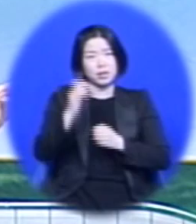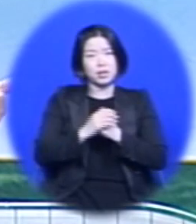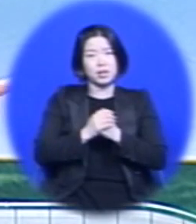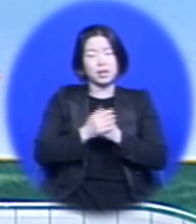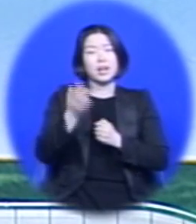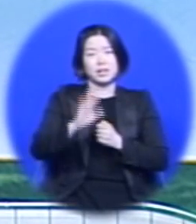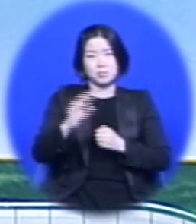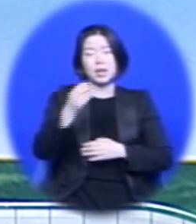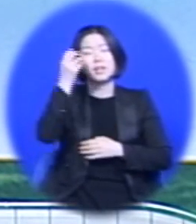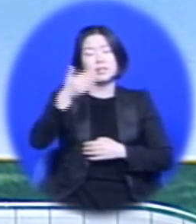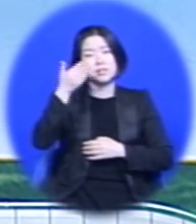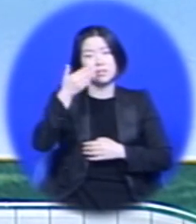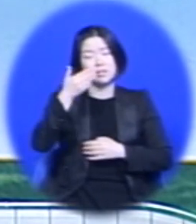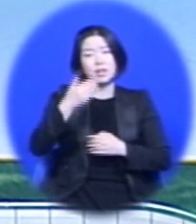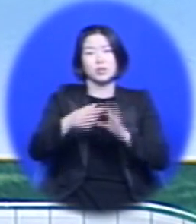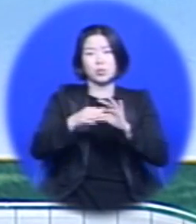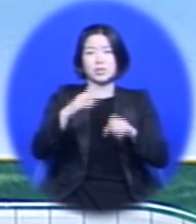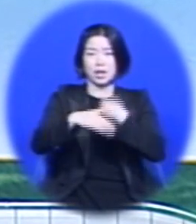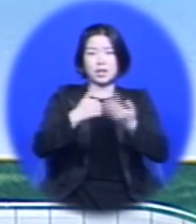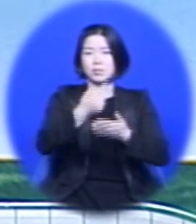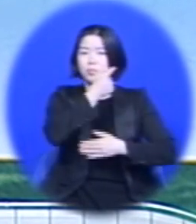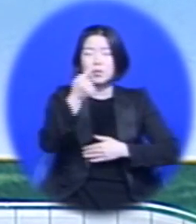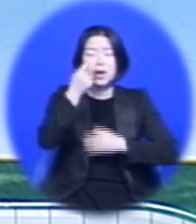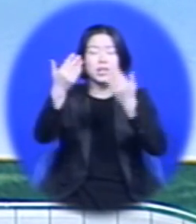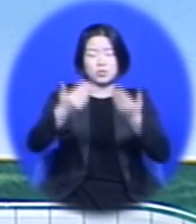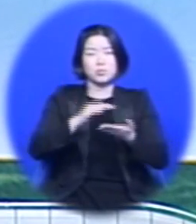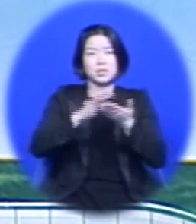성찬을 통해서 주님은 확인시켜주고 계십니다.